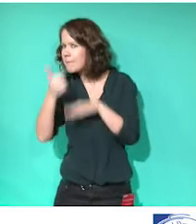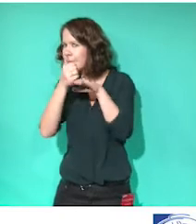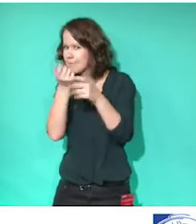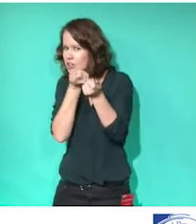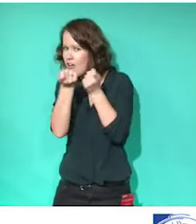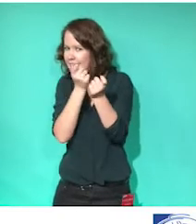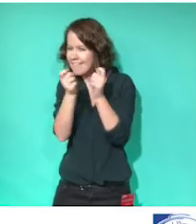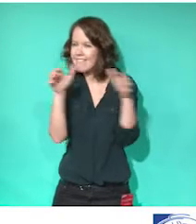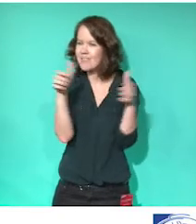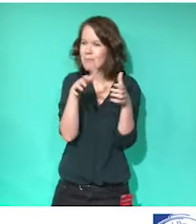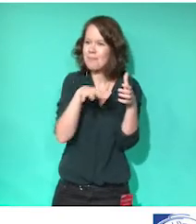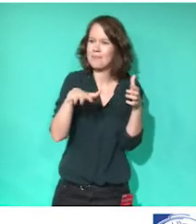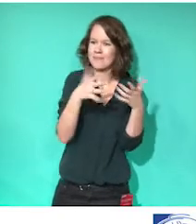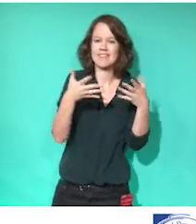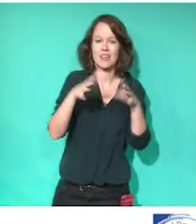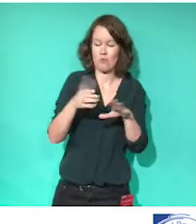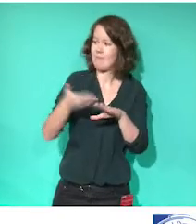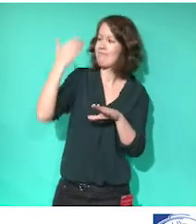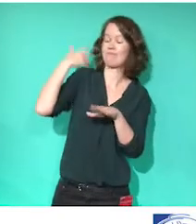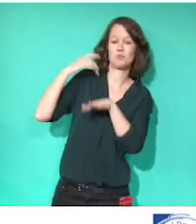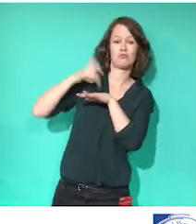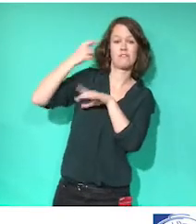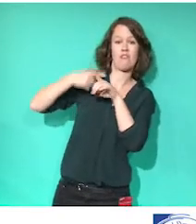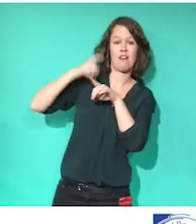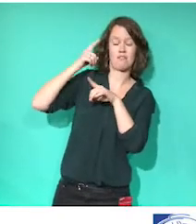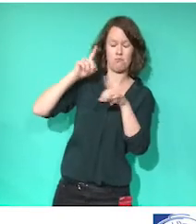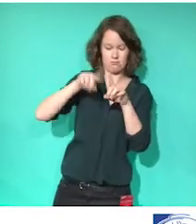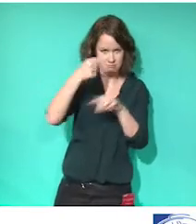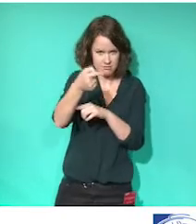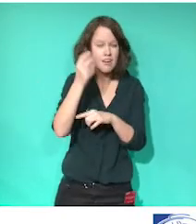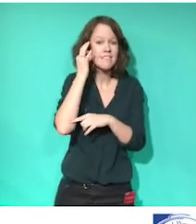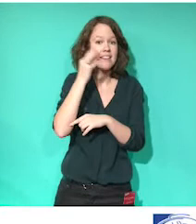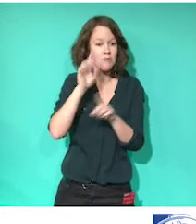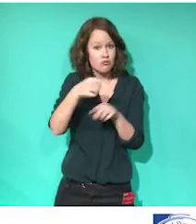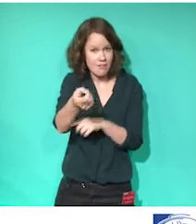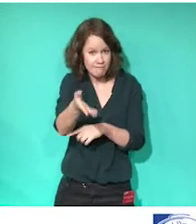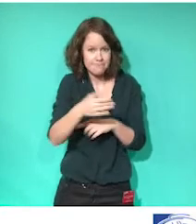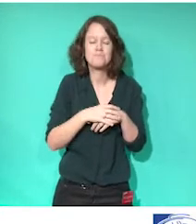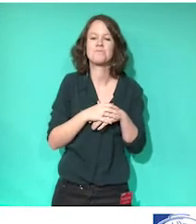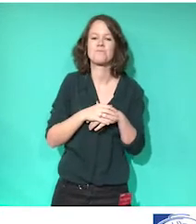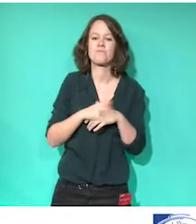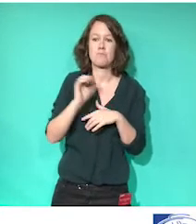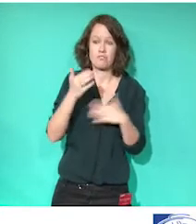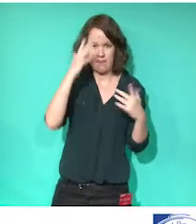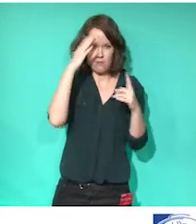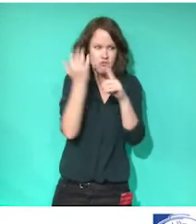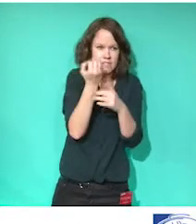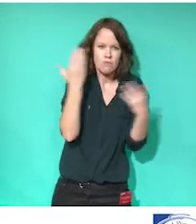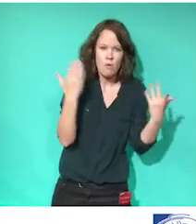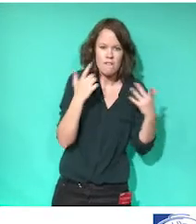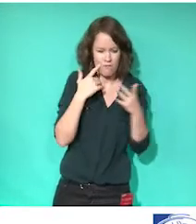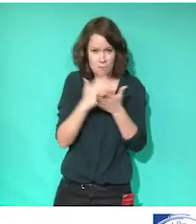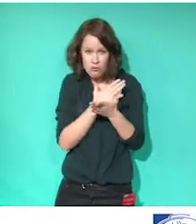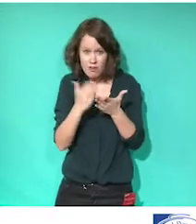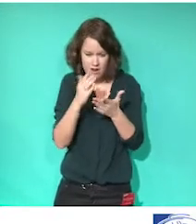déjà organisé une réunion en avril. En fait, nos objectifs seront de définir un projet et de voir quelles sont les idées que l'on